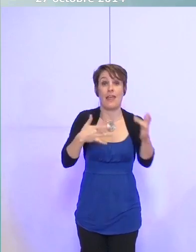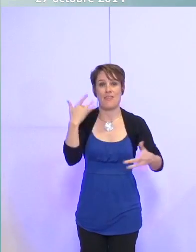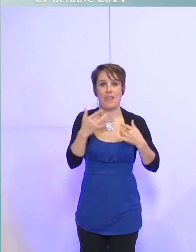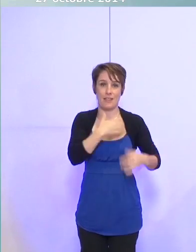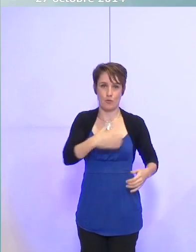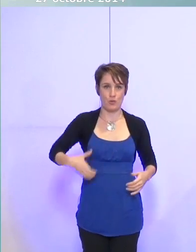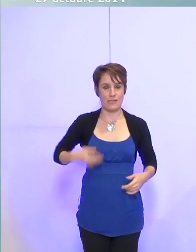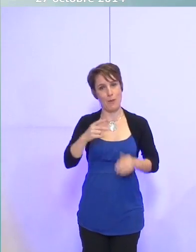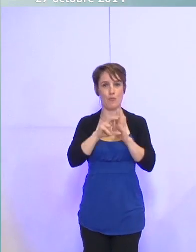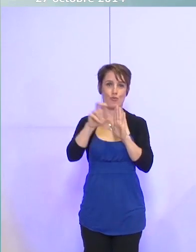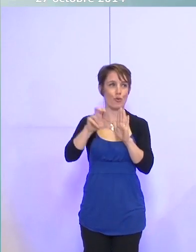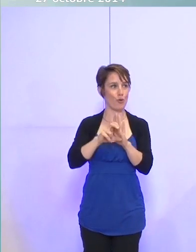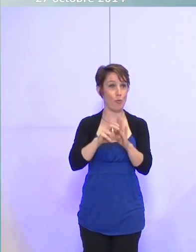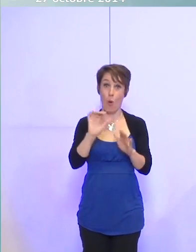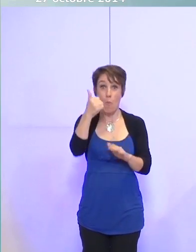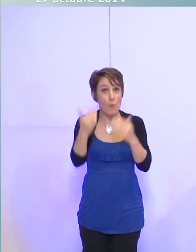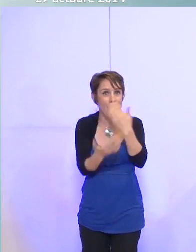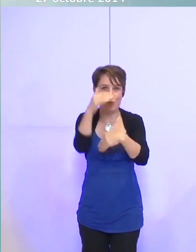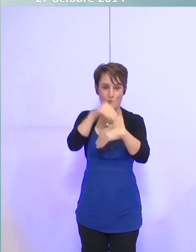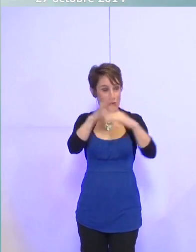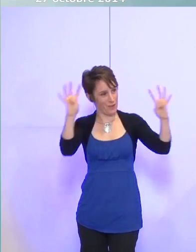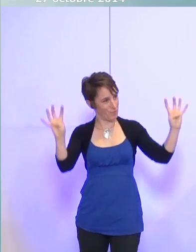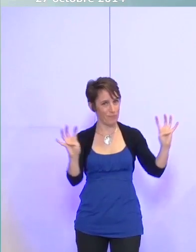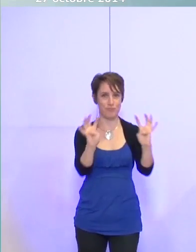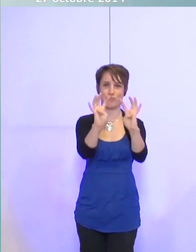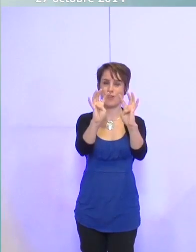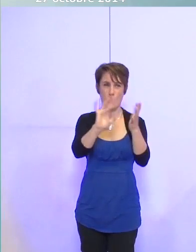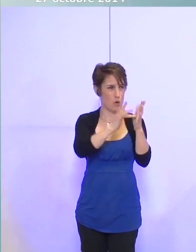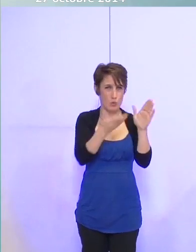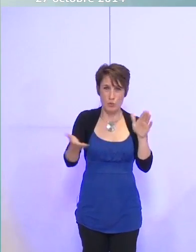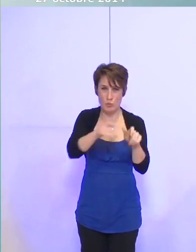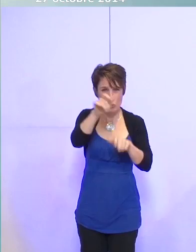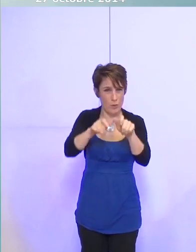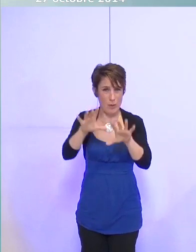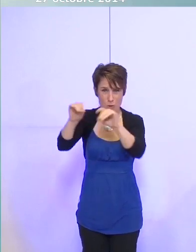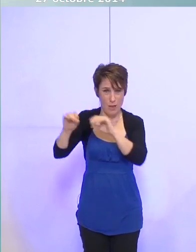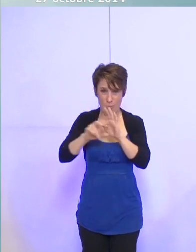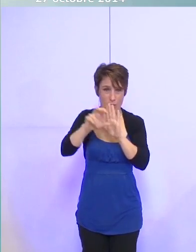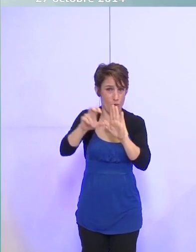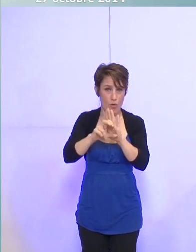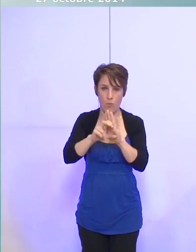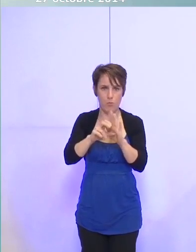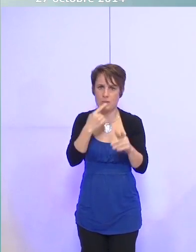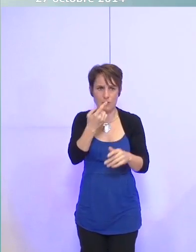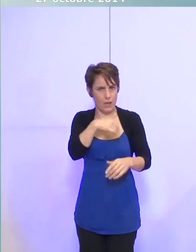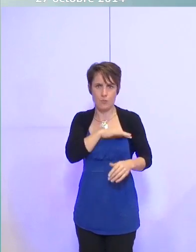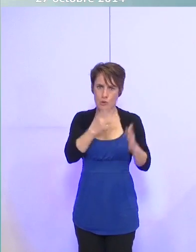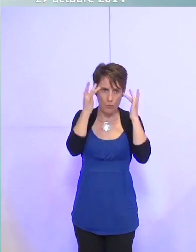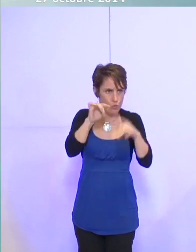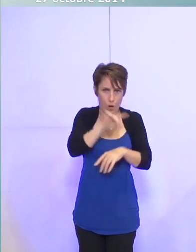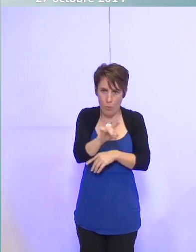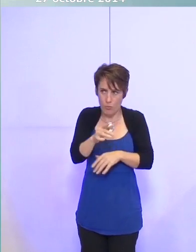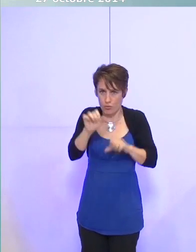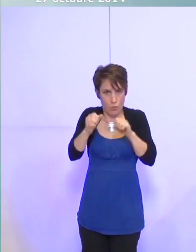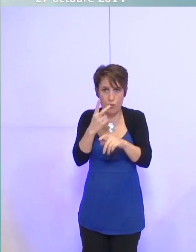donc première grande journée où tous les Grenoblois, et pas simplement les acteurs culturels, mais tous les Grenoblois qui ont